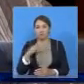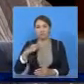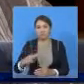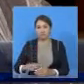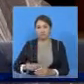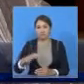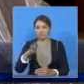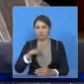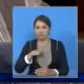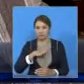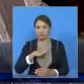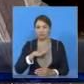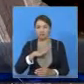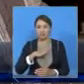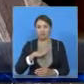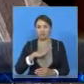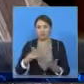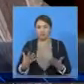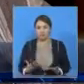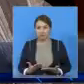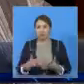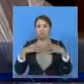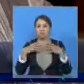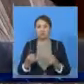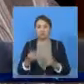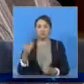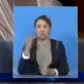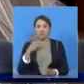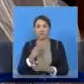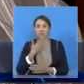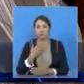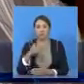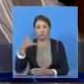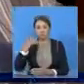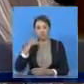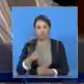сын был живым, здоровым. И всегда обращался, звонил.